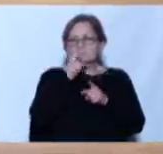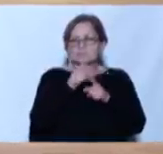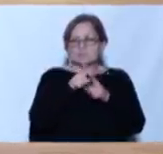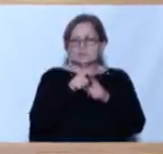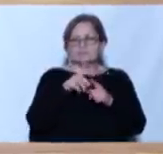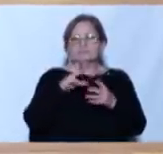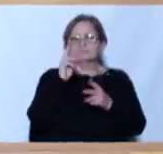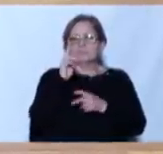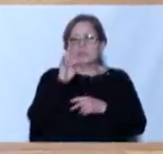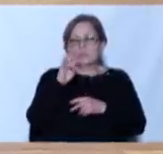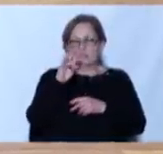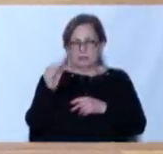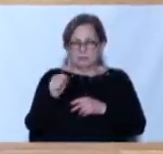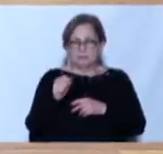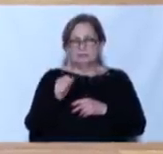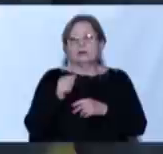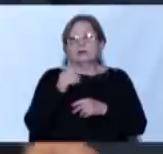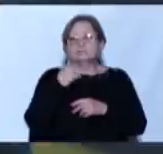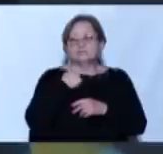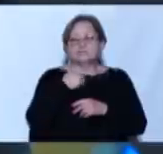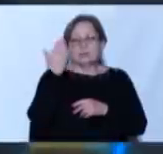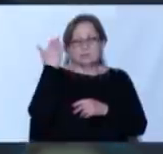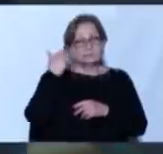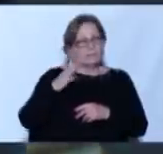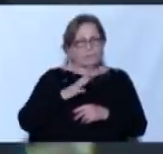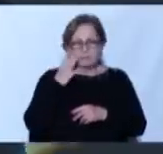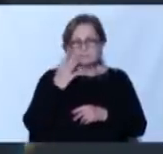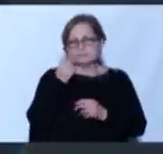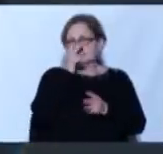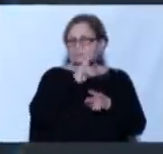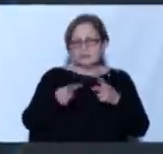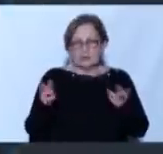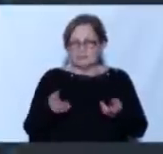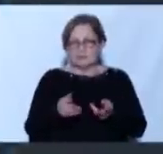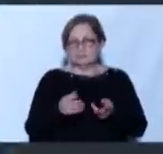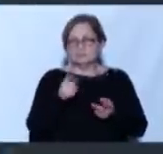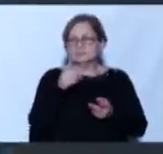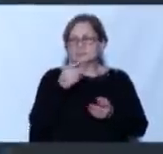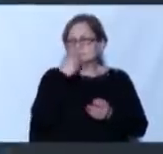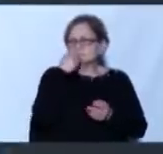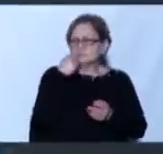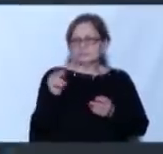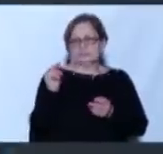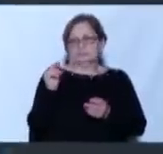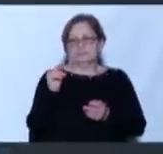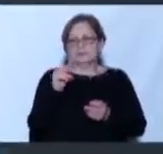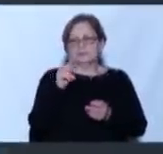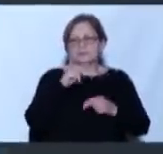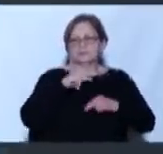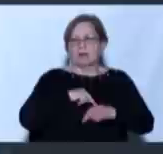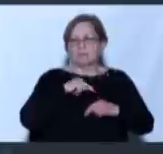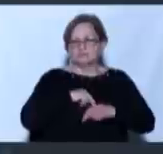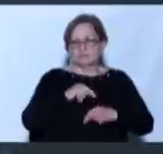მანამდე ქონიაო, მაგრამ მერე დაგვიკარგავსო და ეს ესე ვთქვათ ცხინვალე ნაშრომი, ამაზე ჩვენ